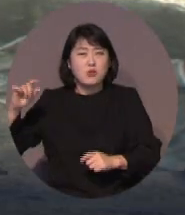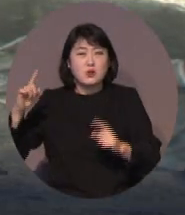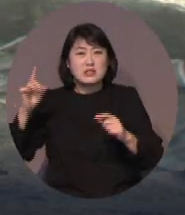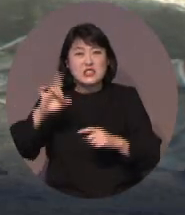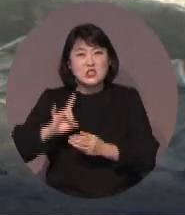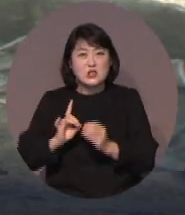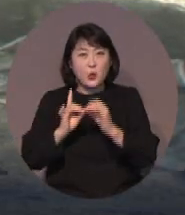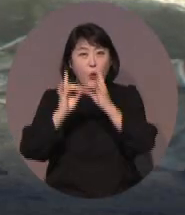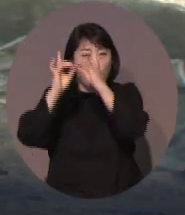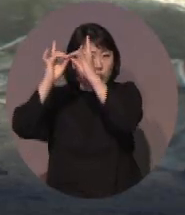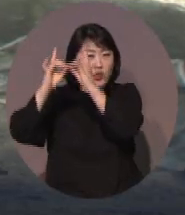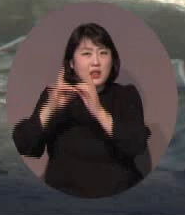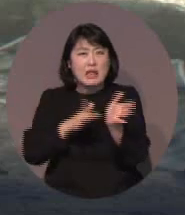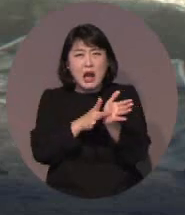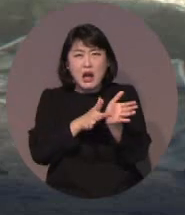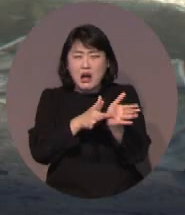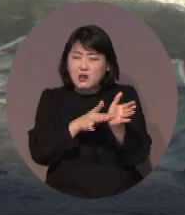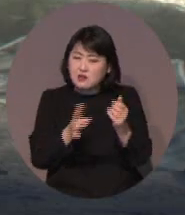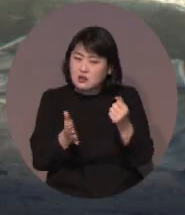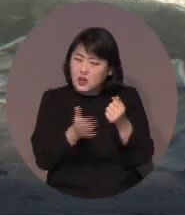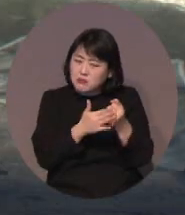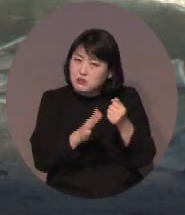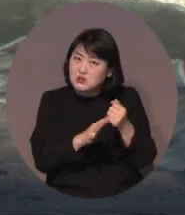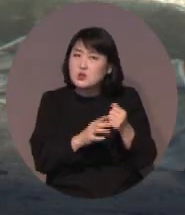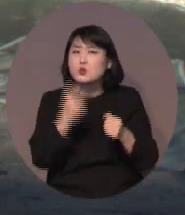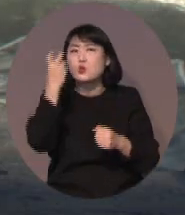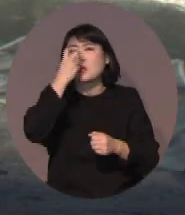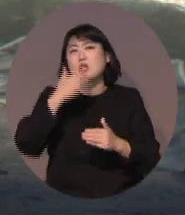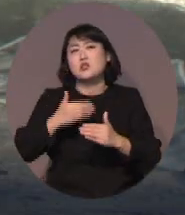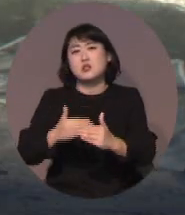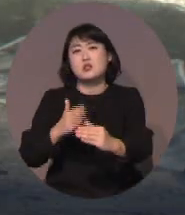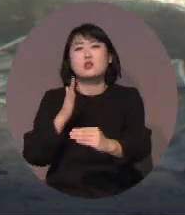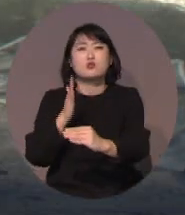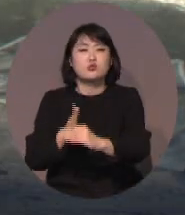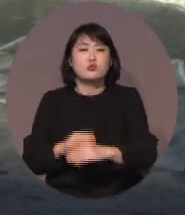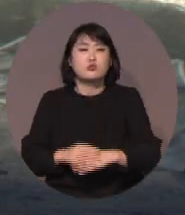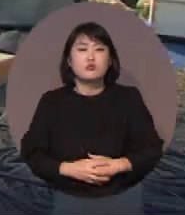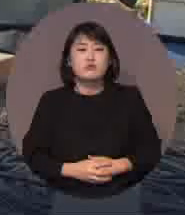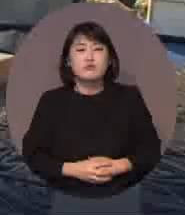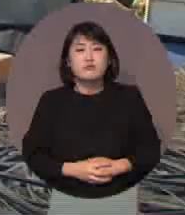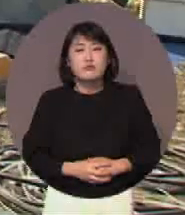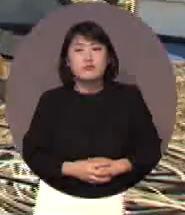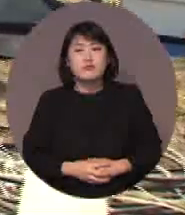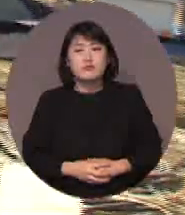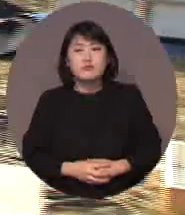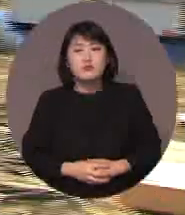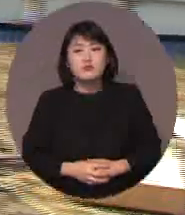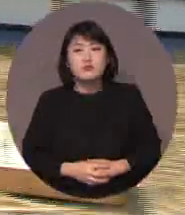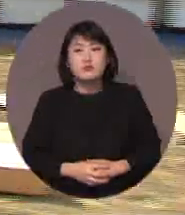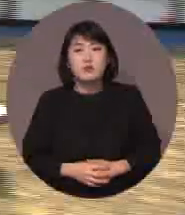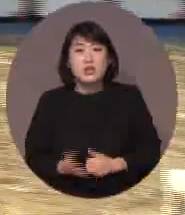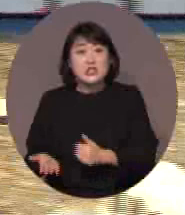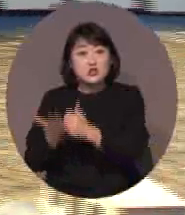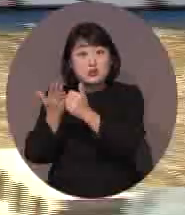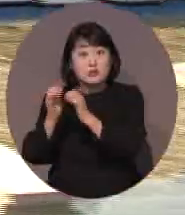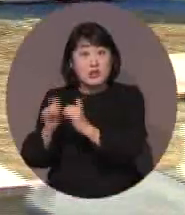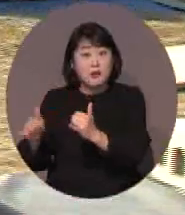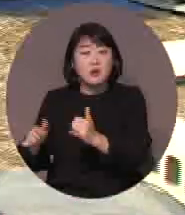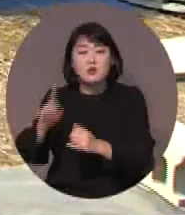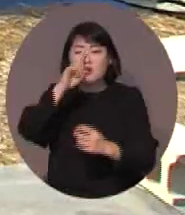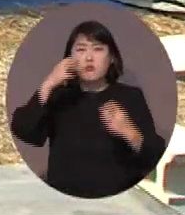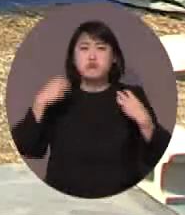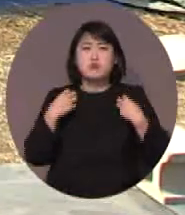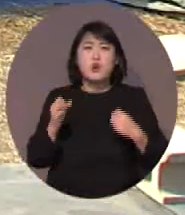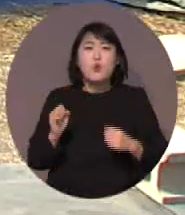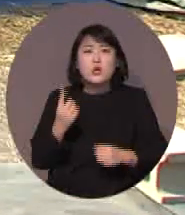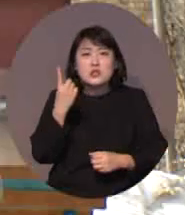피해들도 있지 않았나 해서이 부분까지 지금 조사를 조금 진행하고 있는 부분이 있습니다 양봉 농민들은 정부가